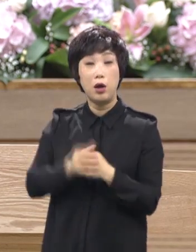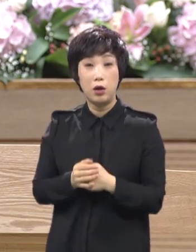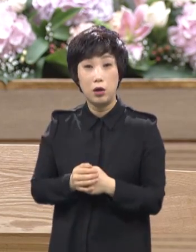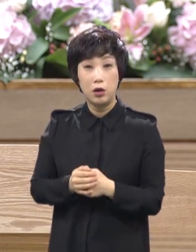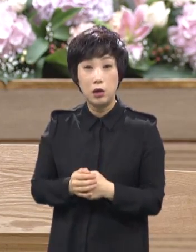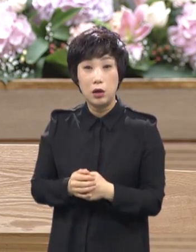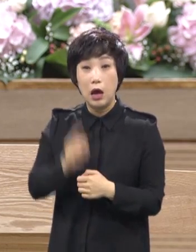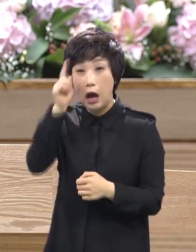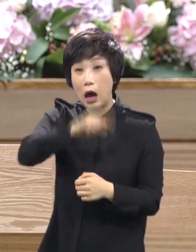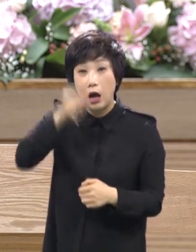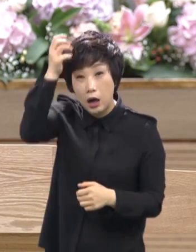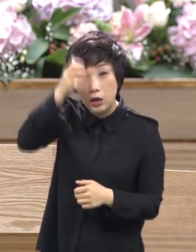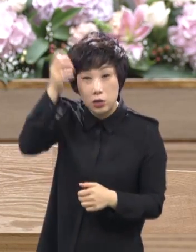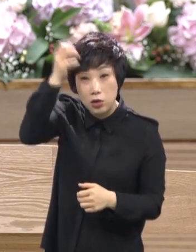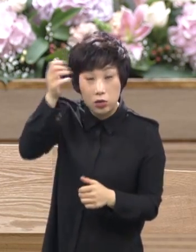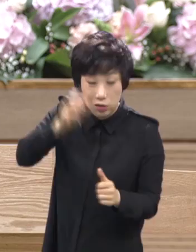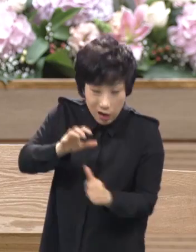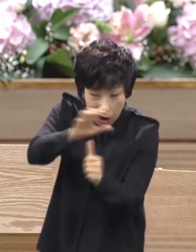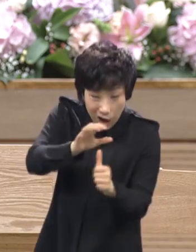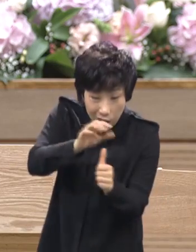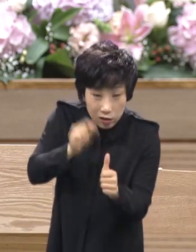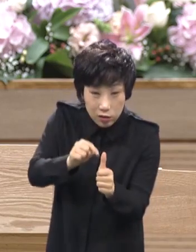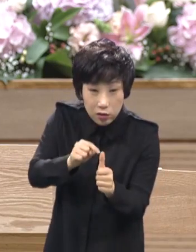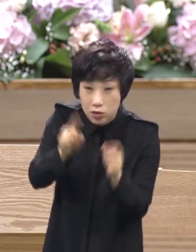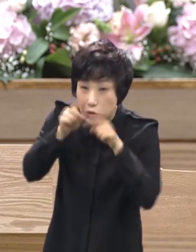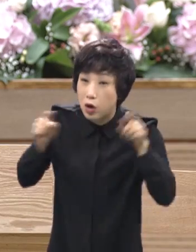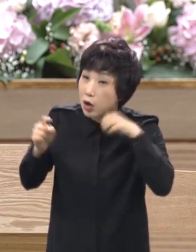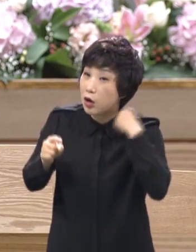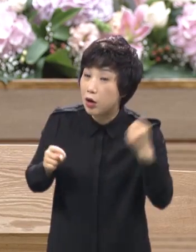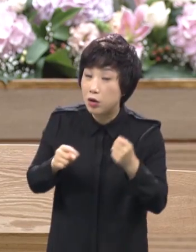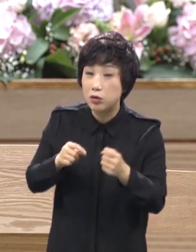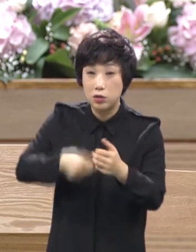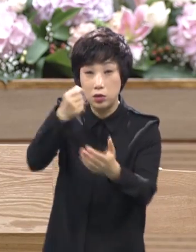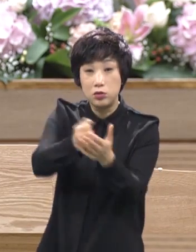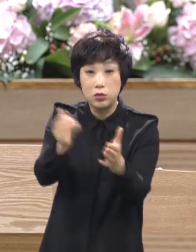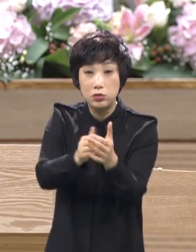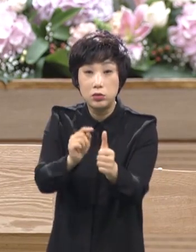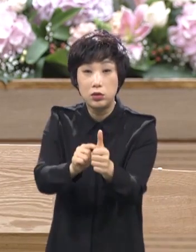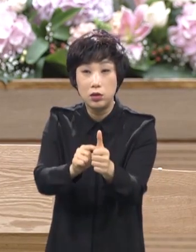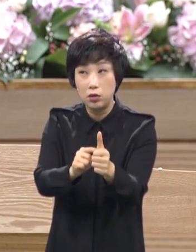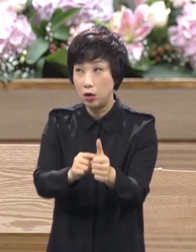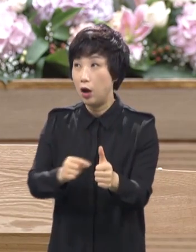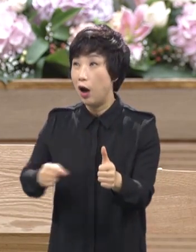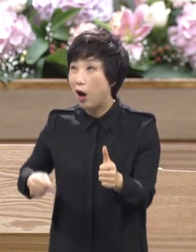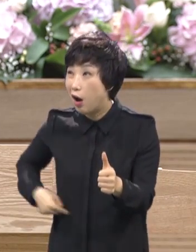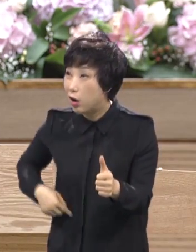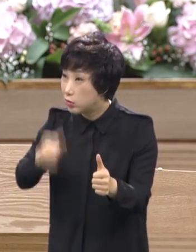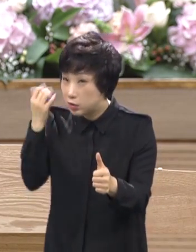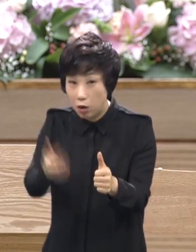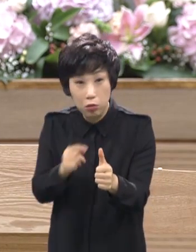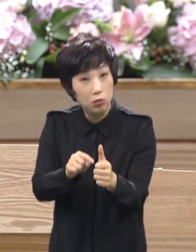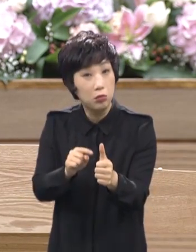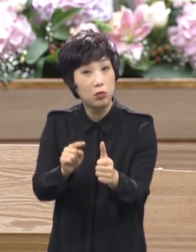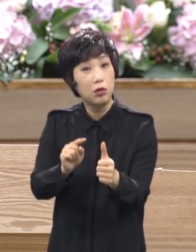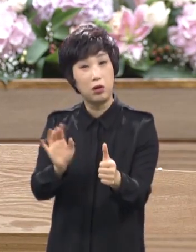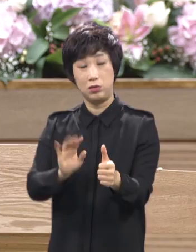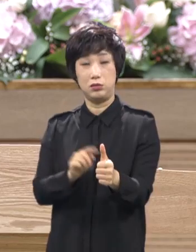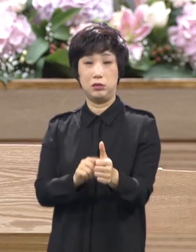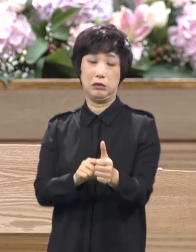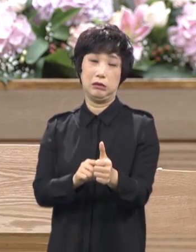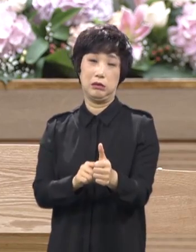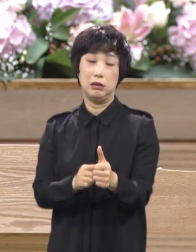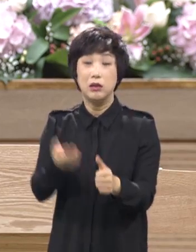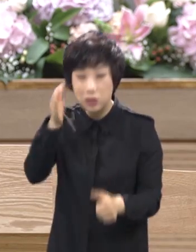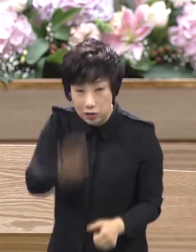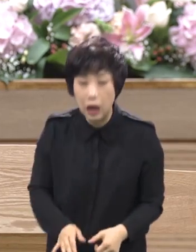속에 악한 영이 데리고 가려고 작정했는데 그 말을 귀 속에 들려오게 하겠어.